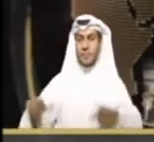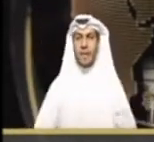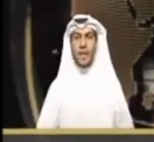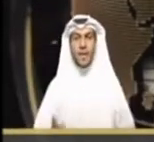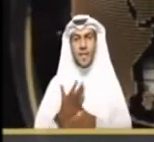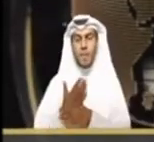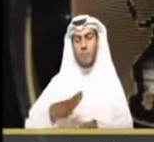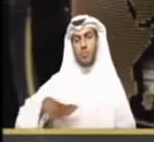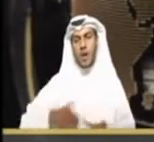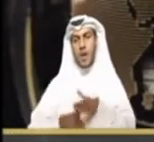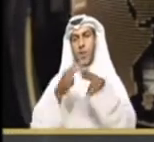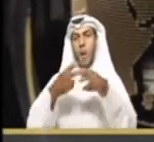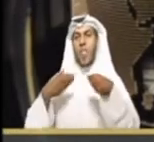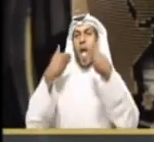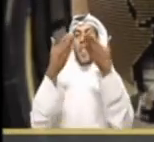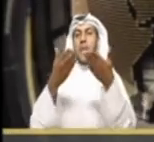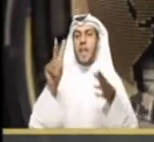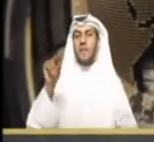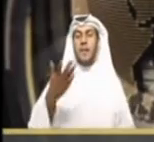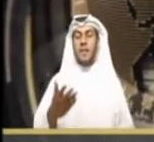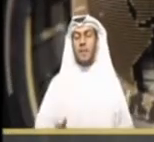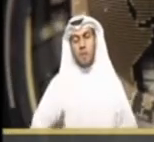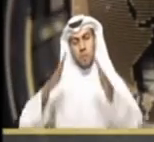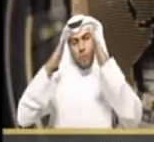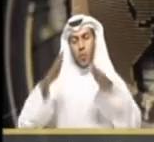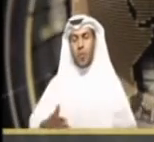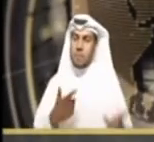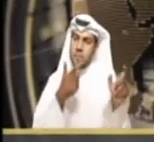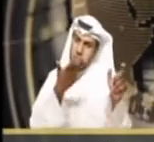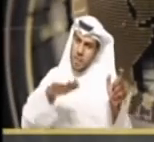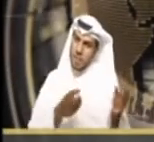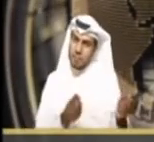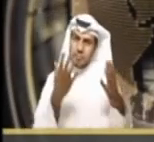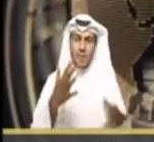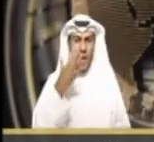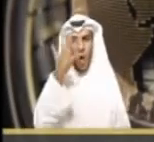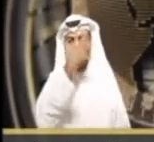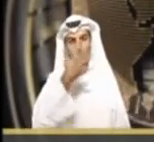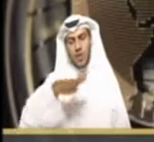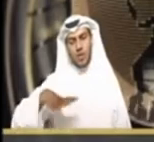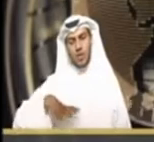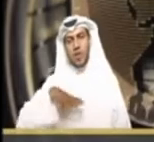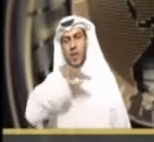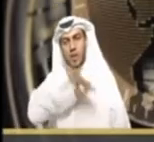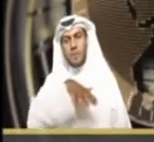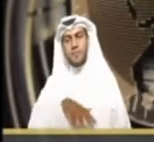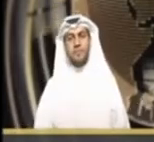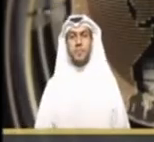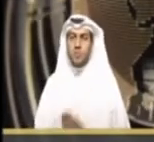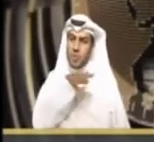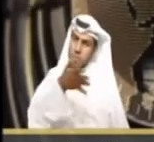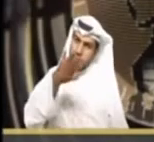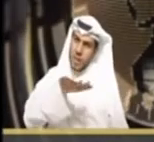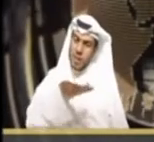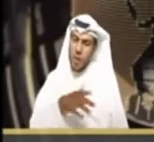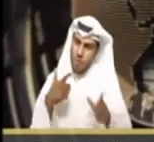الأميرية تأتي تكريما من سموه للشهيدين الكويتيين اللذين اغتالتهما يد الغدر والإرهاب في حادث الاعتداء